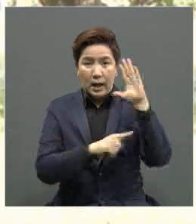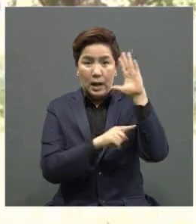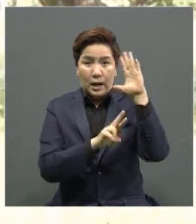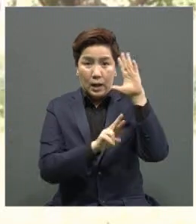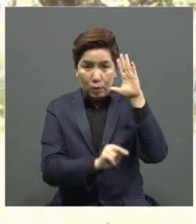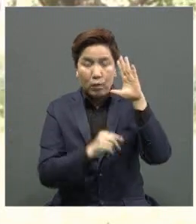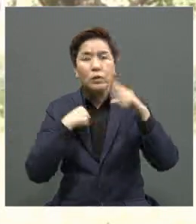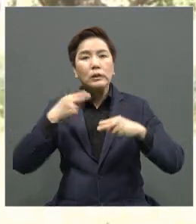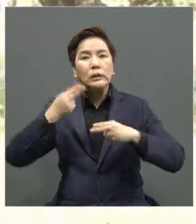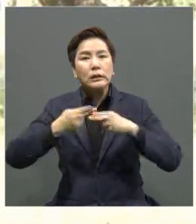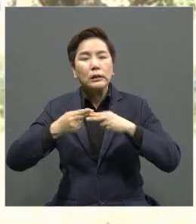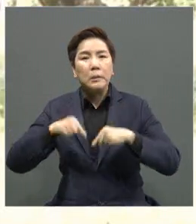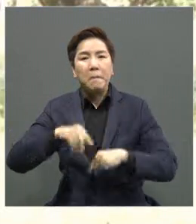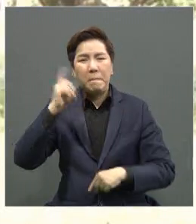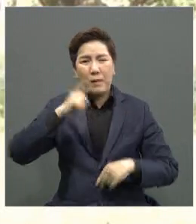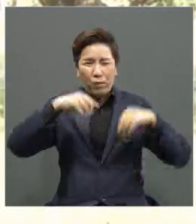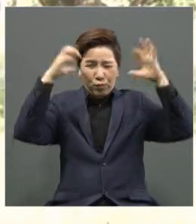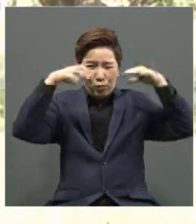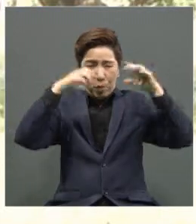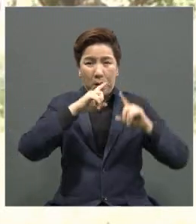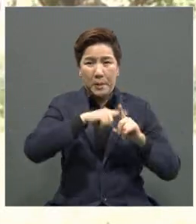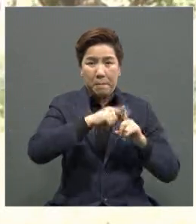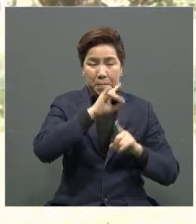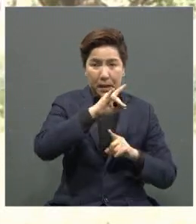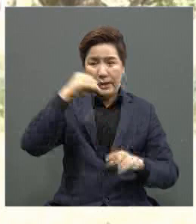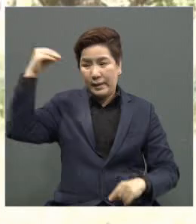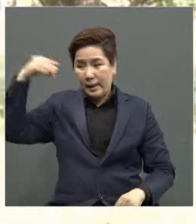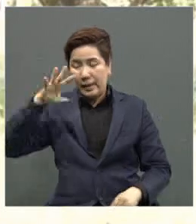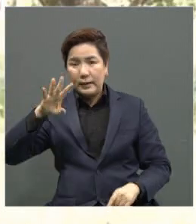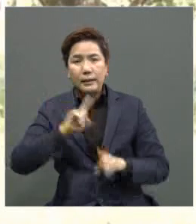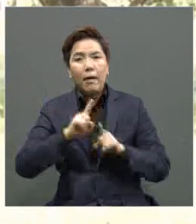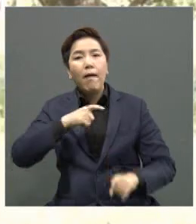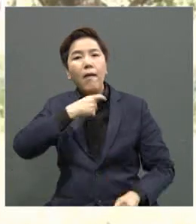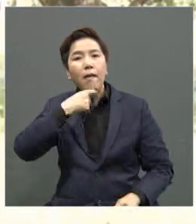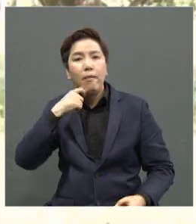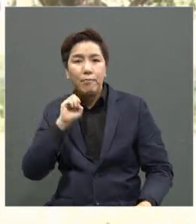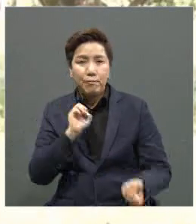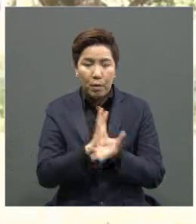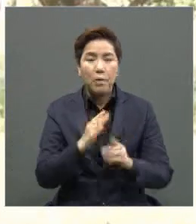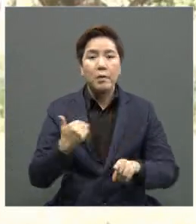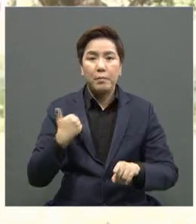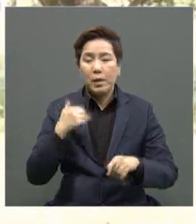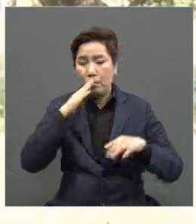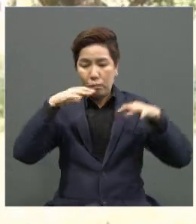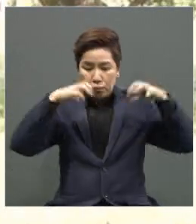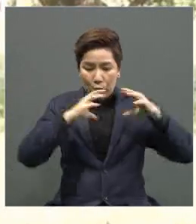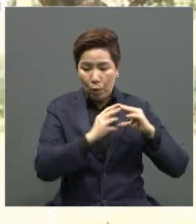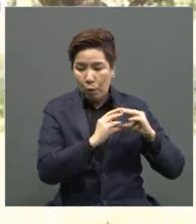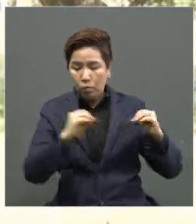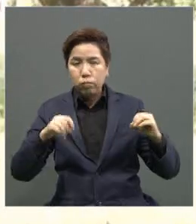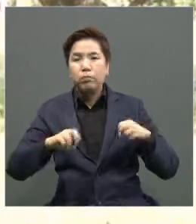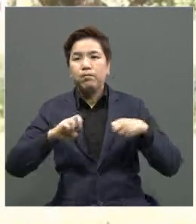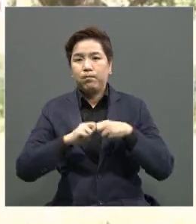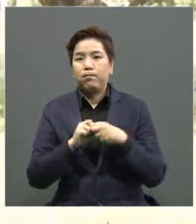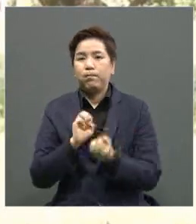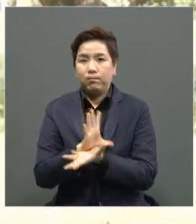ได้ชื่อว่าเป็นฝน8แดด4นะครับแต่ว่าในขณะที่ช่วงแล้งนะครับในเรื่องของฝนทิ้งช่วงก็มีประสบปัญห